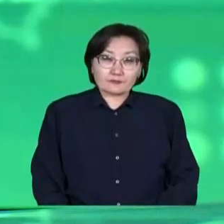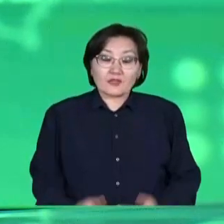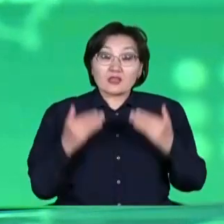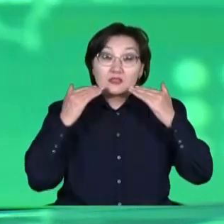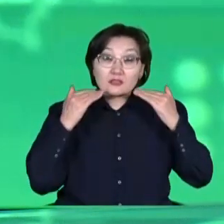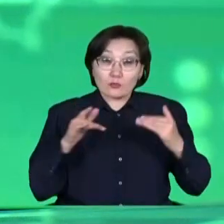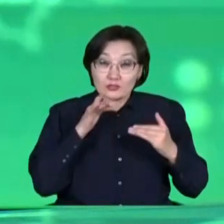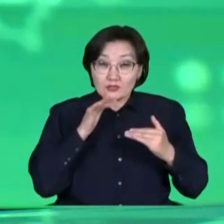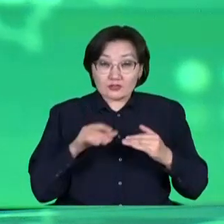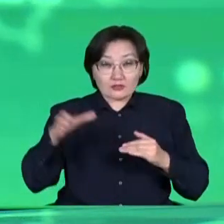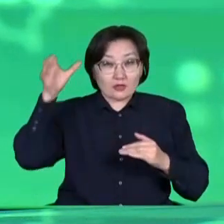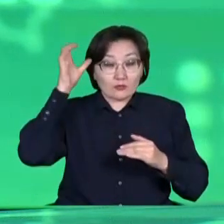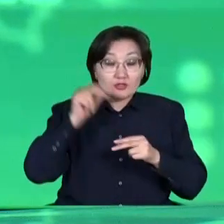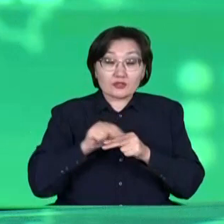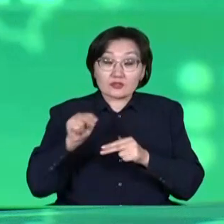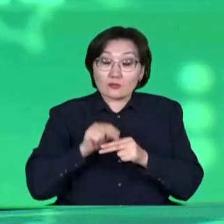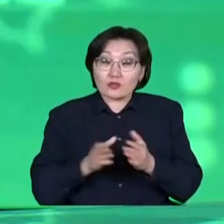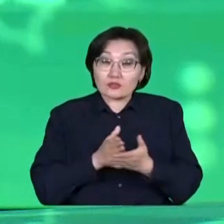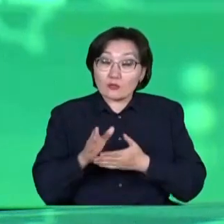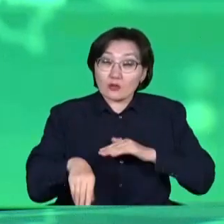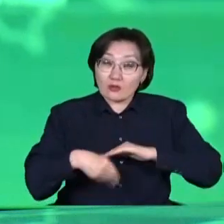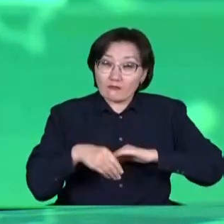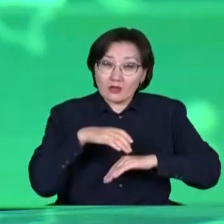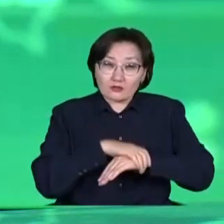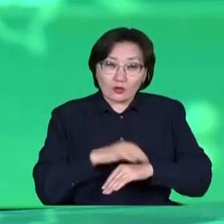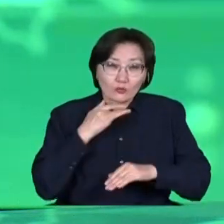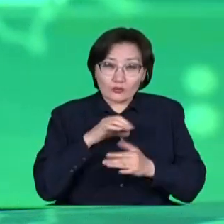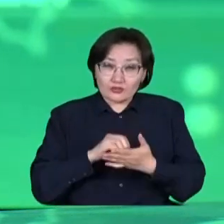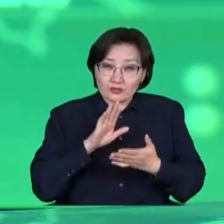Соңғы кездері білім саласында жемқорлық фактілері көбейіп кетті.